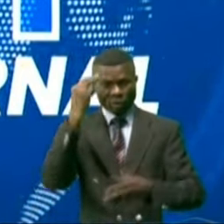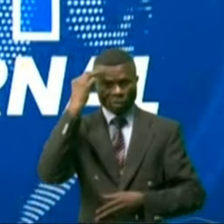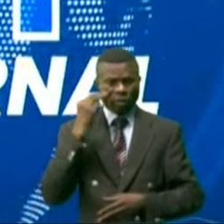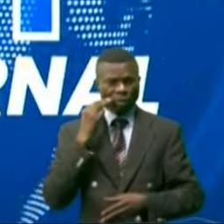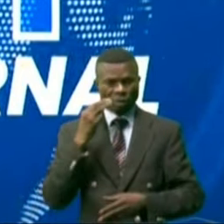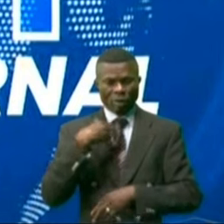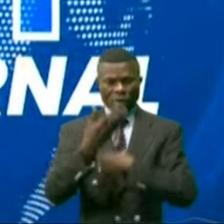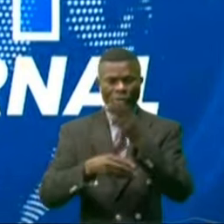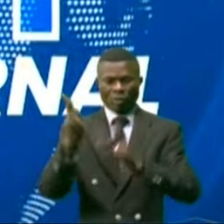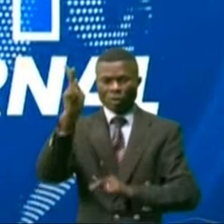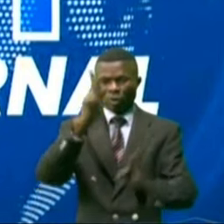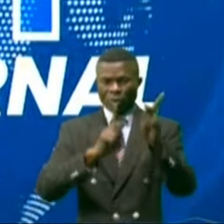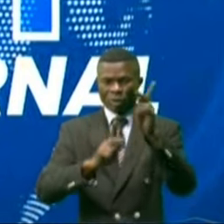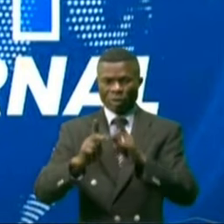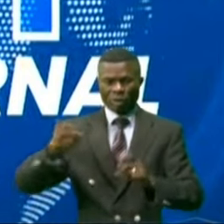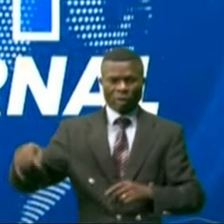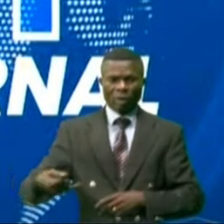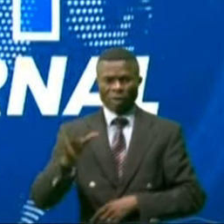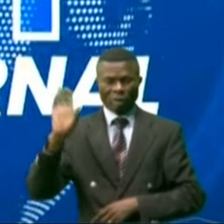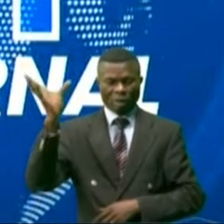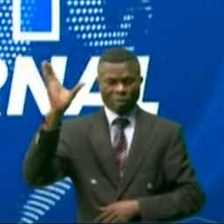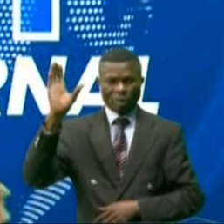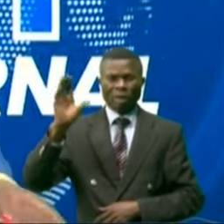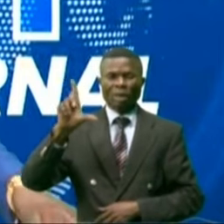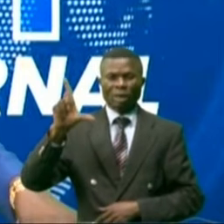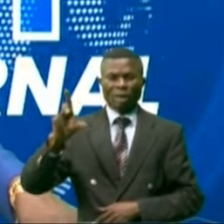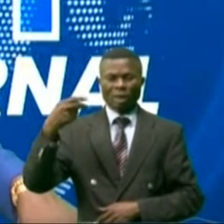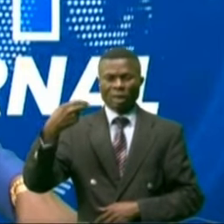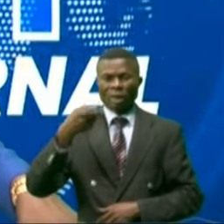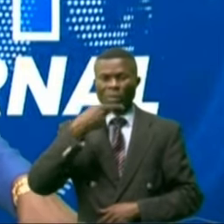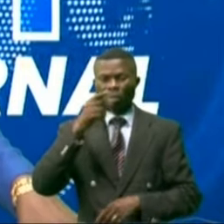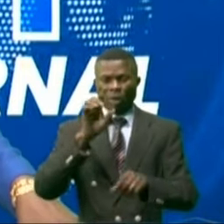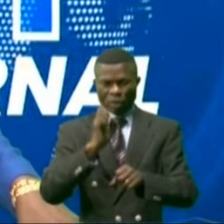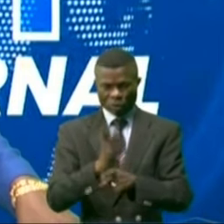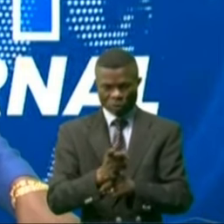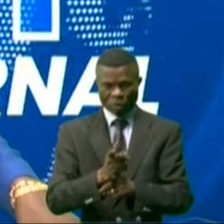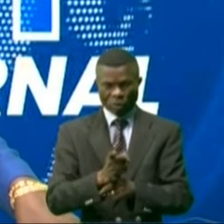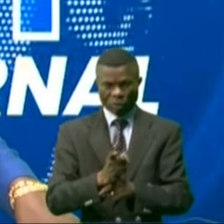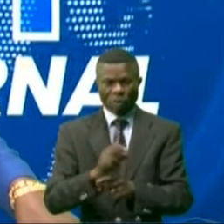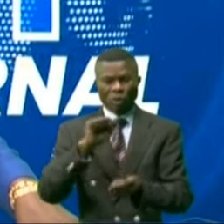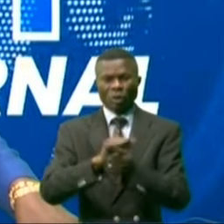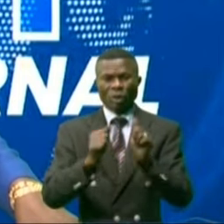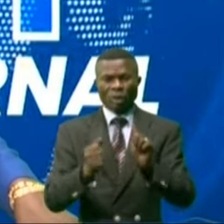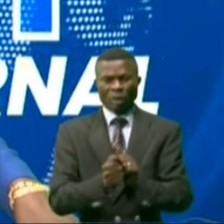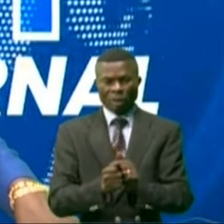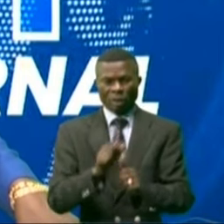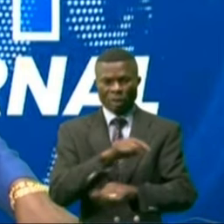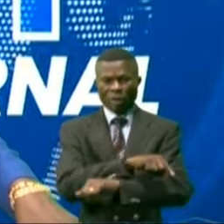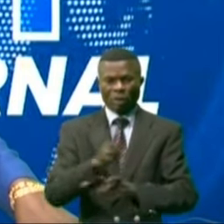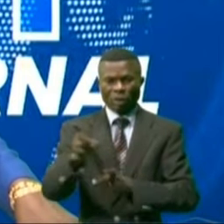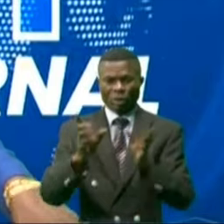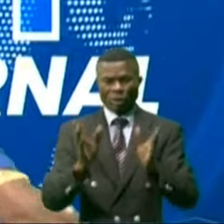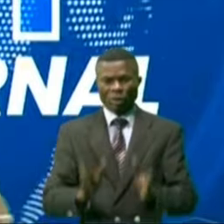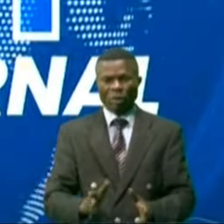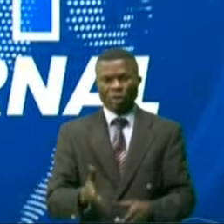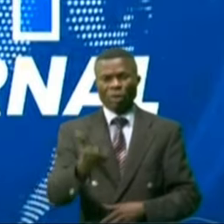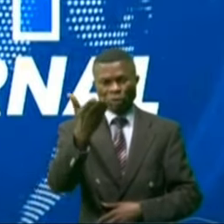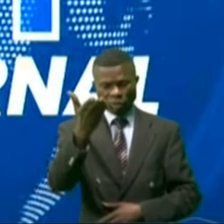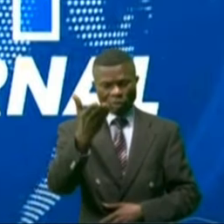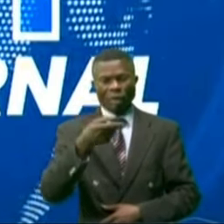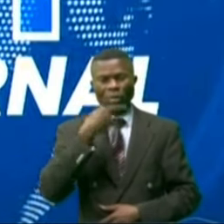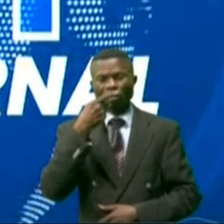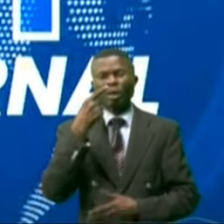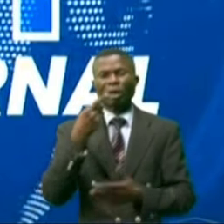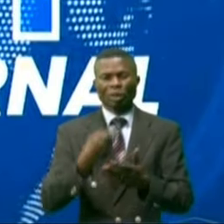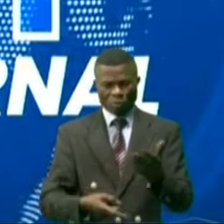de la fonction publique, Jean-Pierre Liaou. Un échange direct autour de leur situation administrative. Nadine Kilocho, Cédric